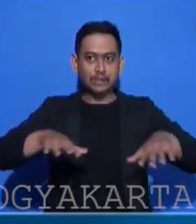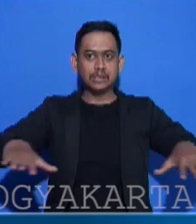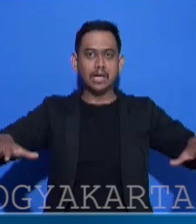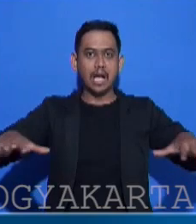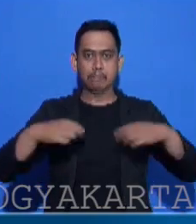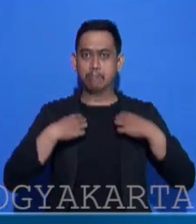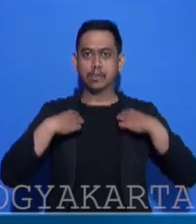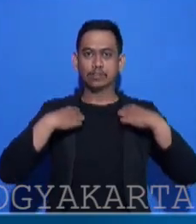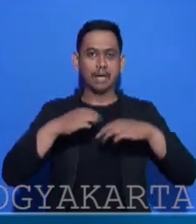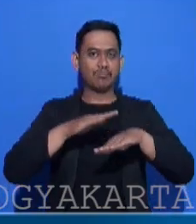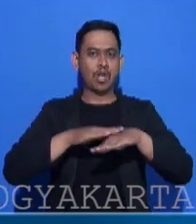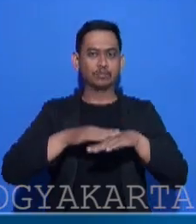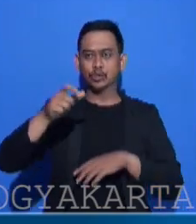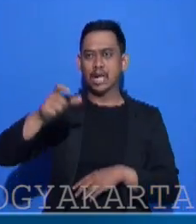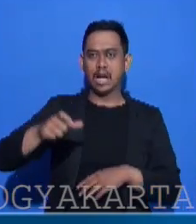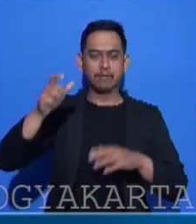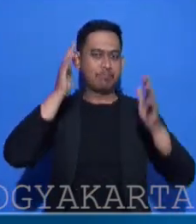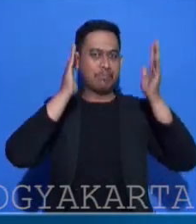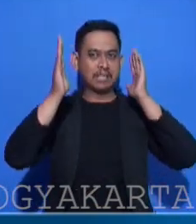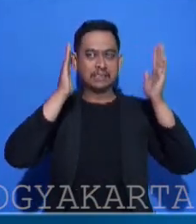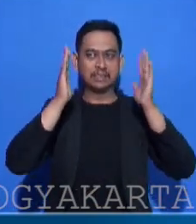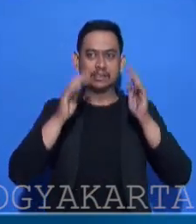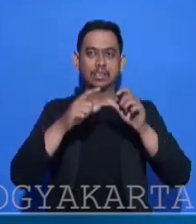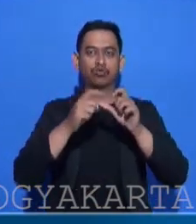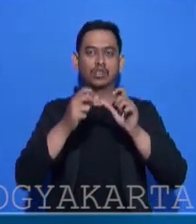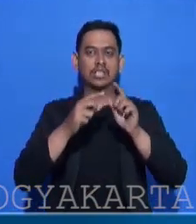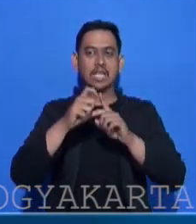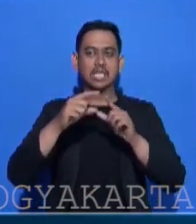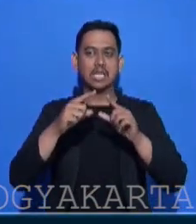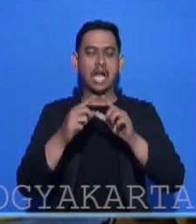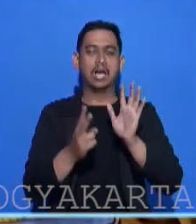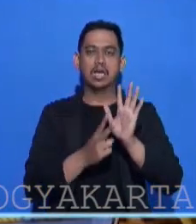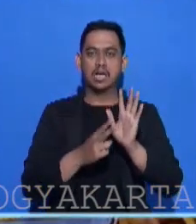digunakan masyarakat Melayu, Sunda, Betawi, dan Bali.